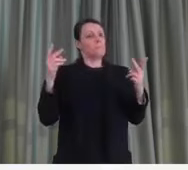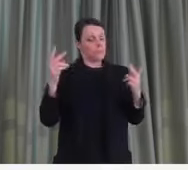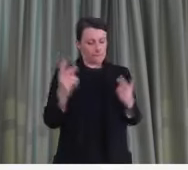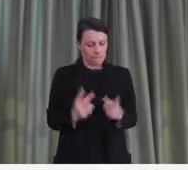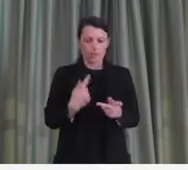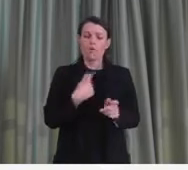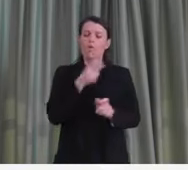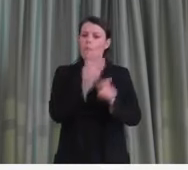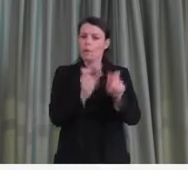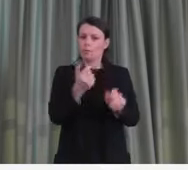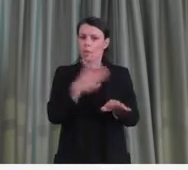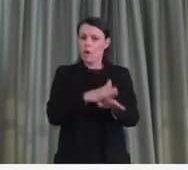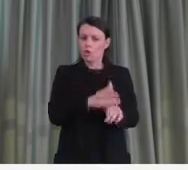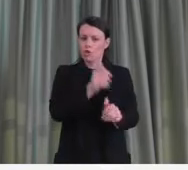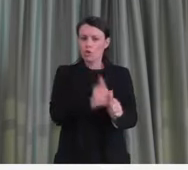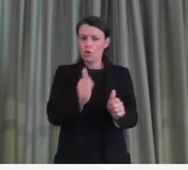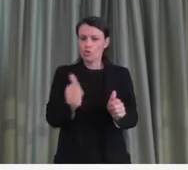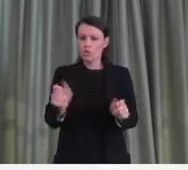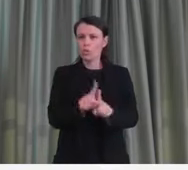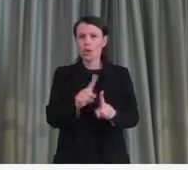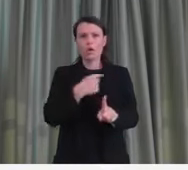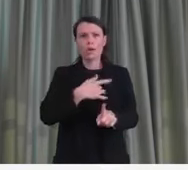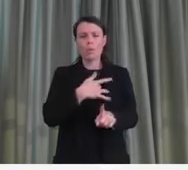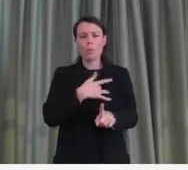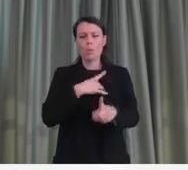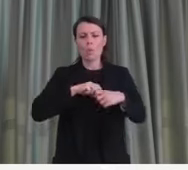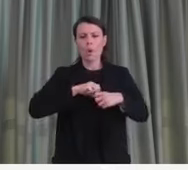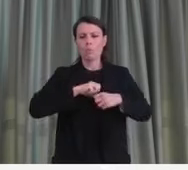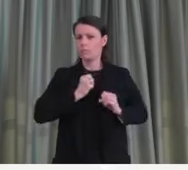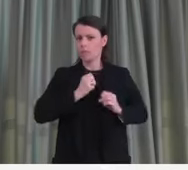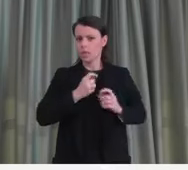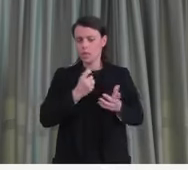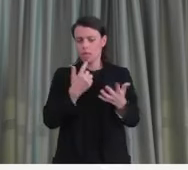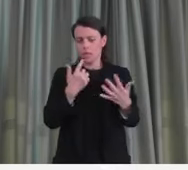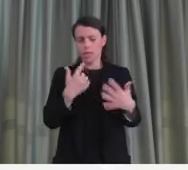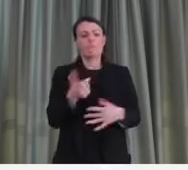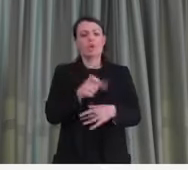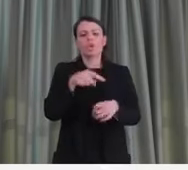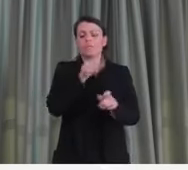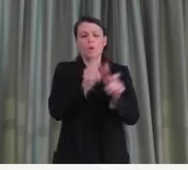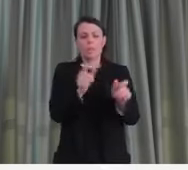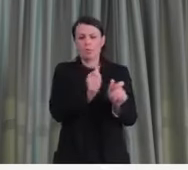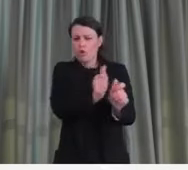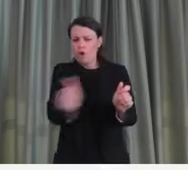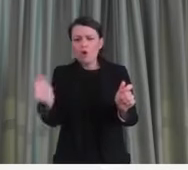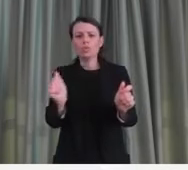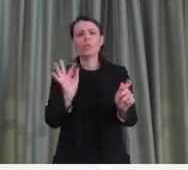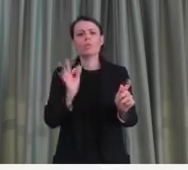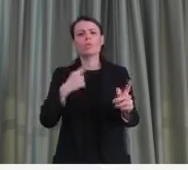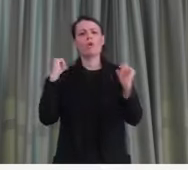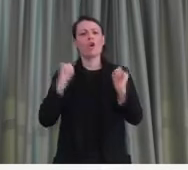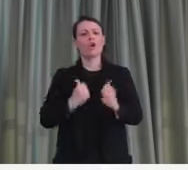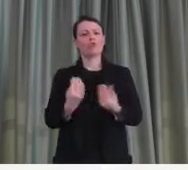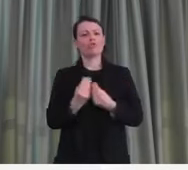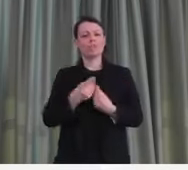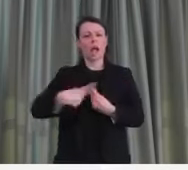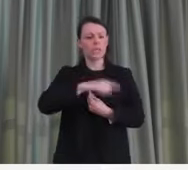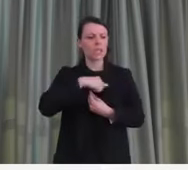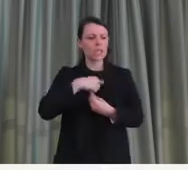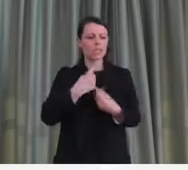colpo al cuore importante perché insomma parliamo di nostri concittadini che sono stati falcidiati da